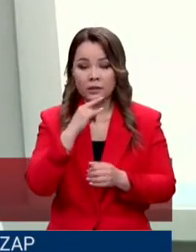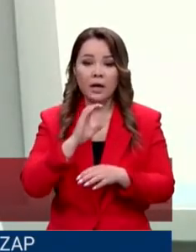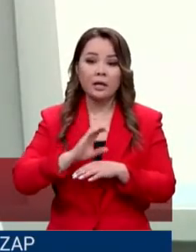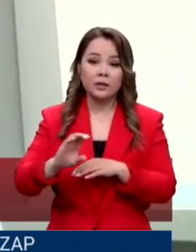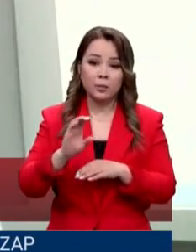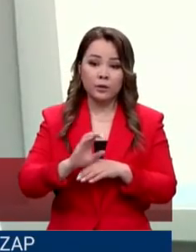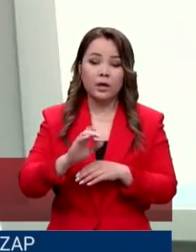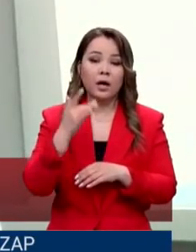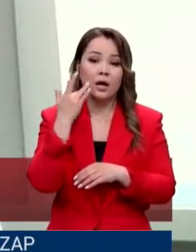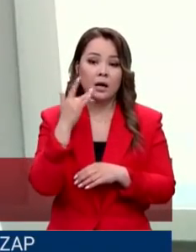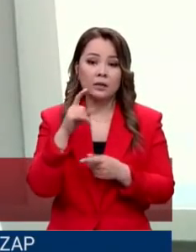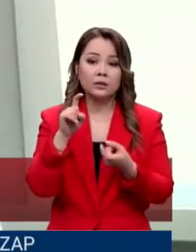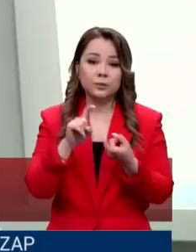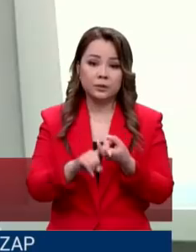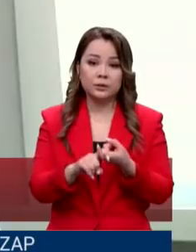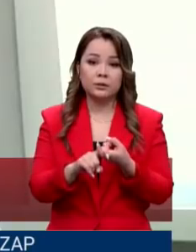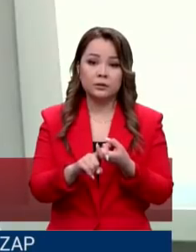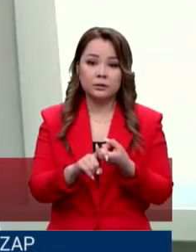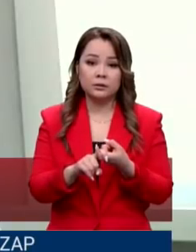экспорты ақшпен